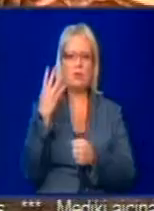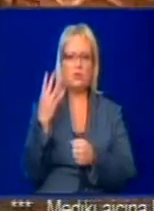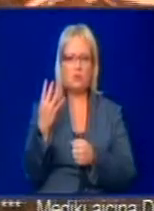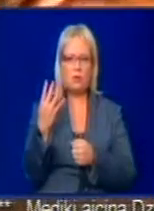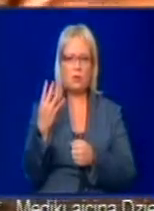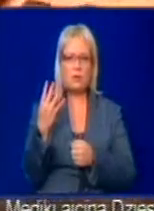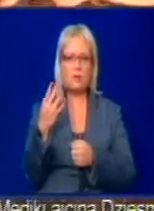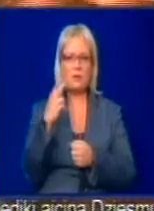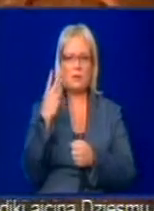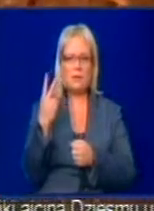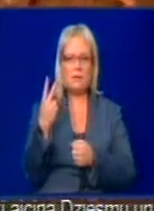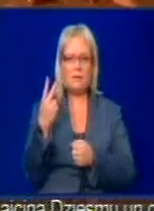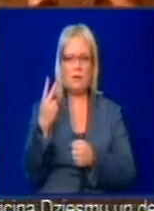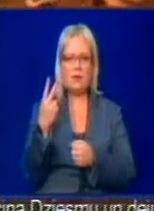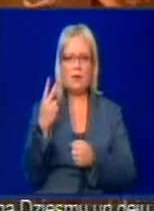4, 2.